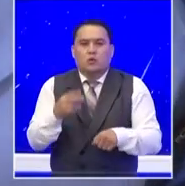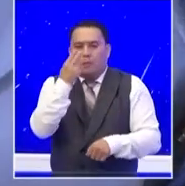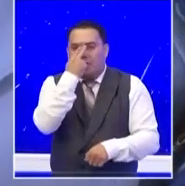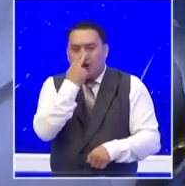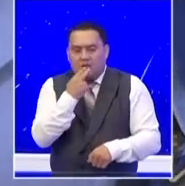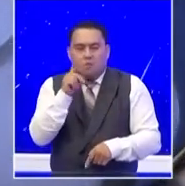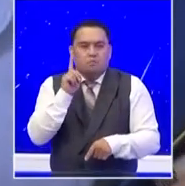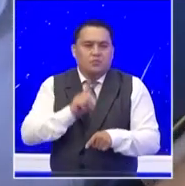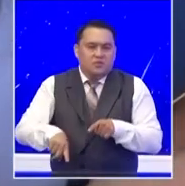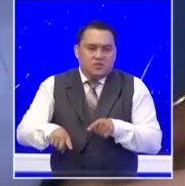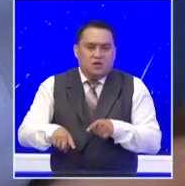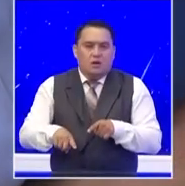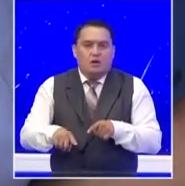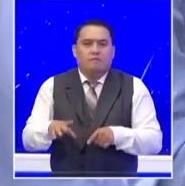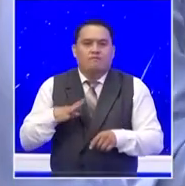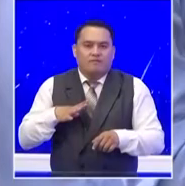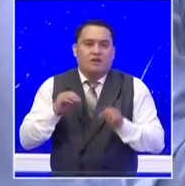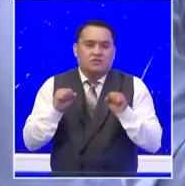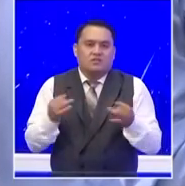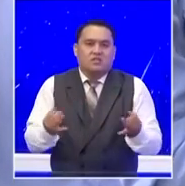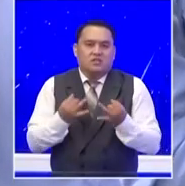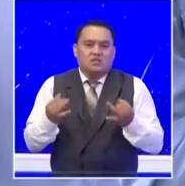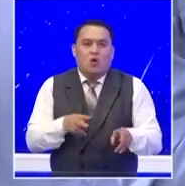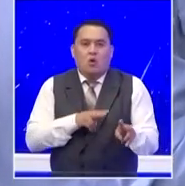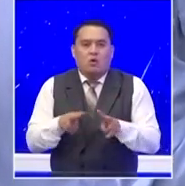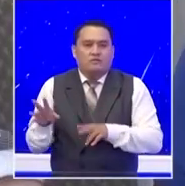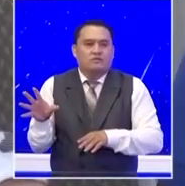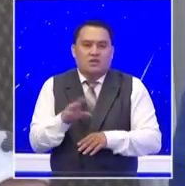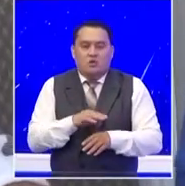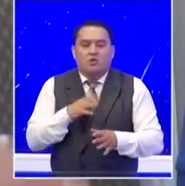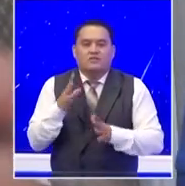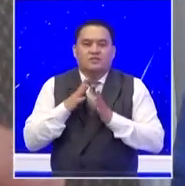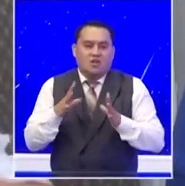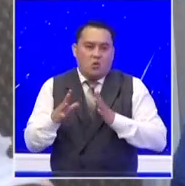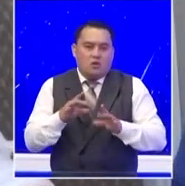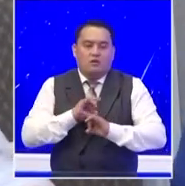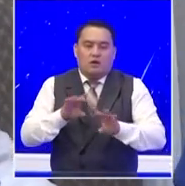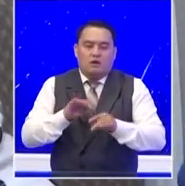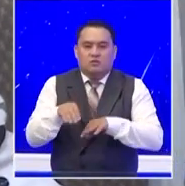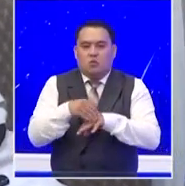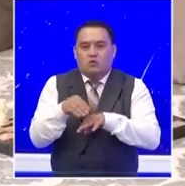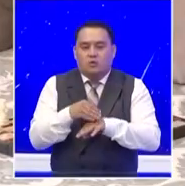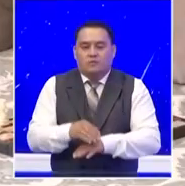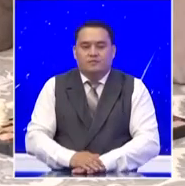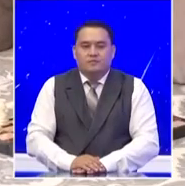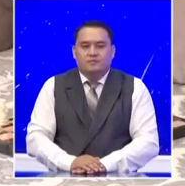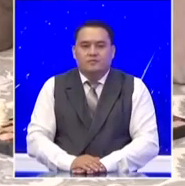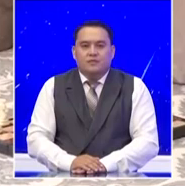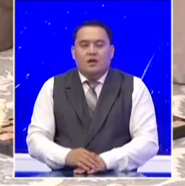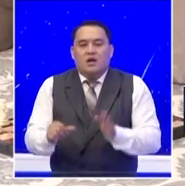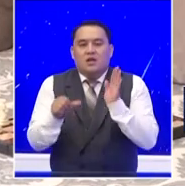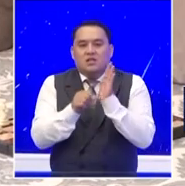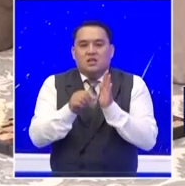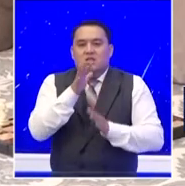привыкаешь довольно быстро. И даже бывает интересно наблюдать за всей этой суетой, делится супруга Азамата. 6 лет